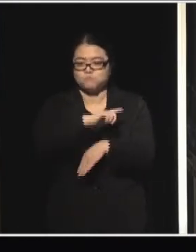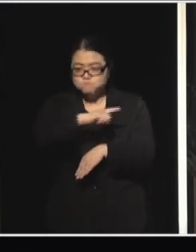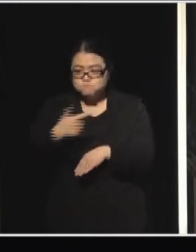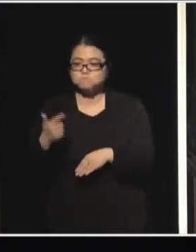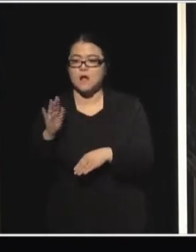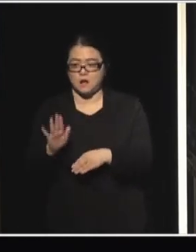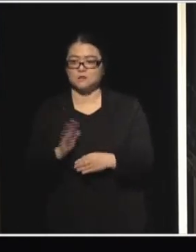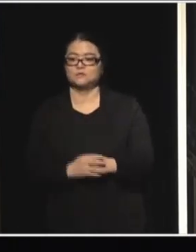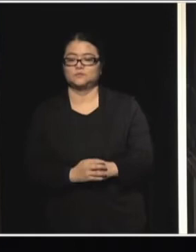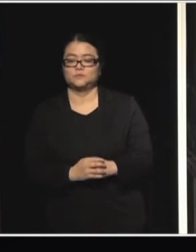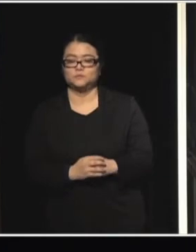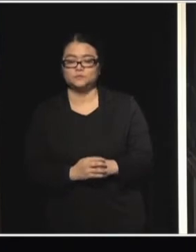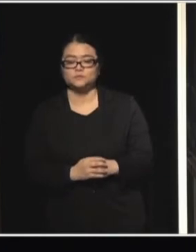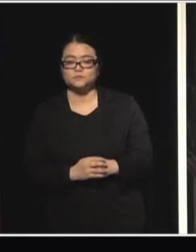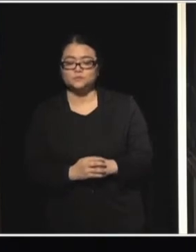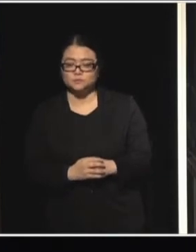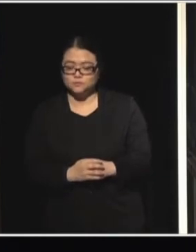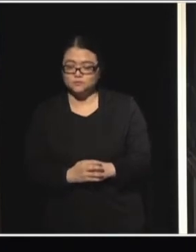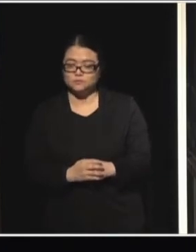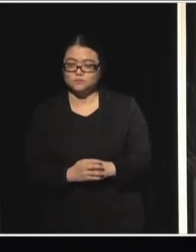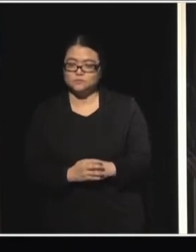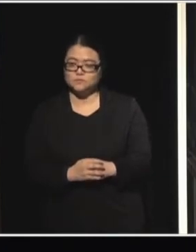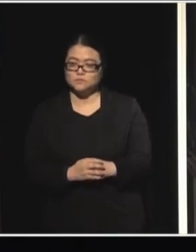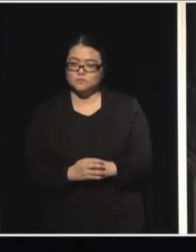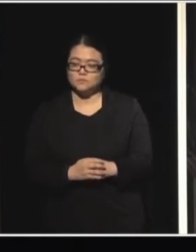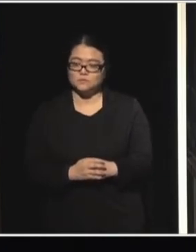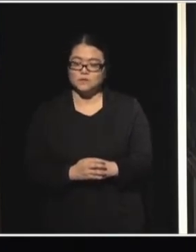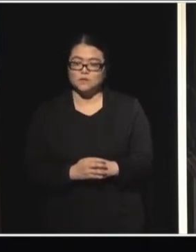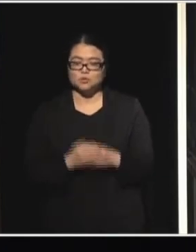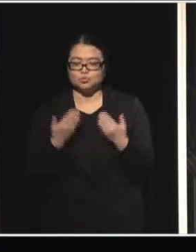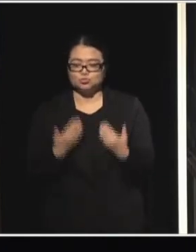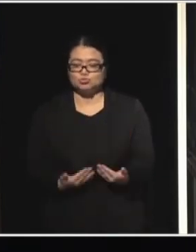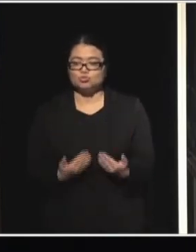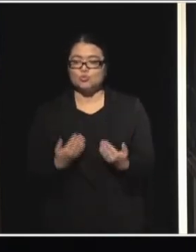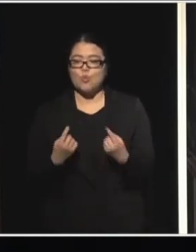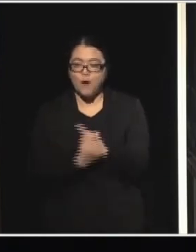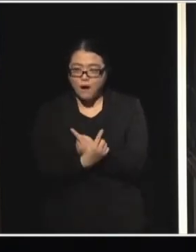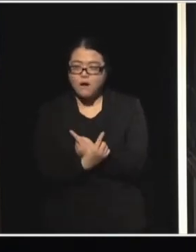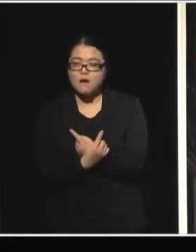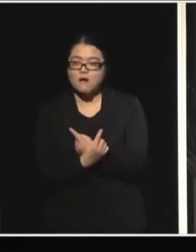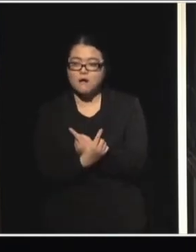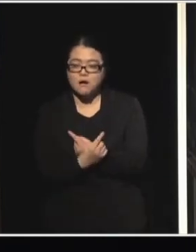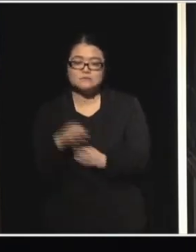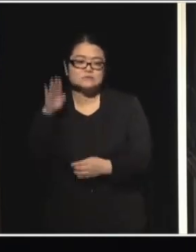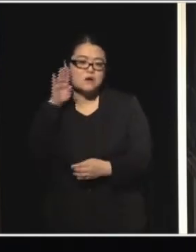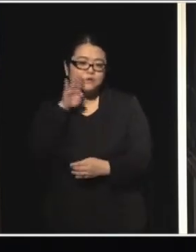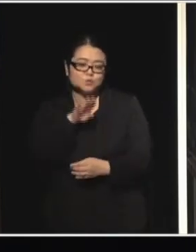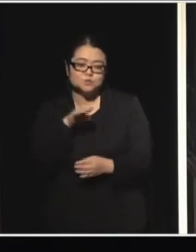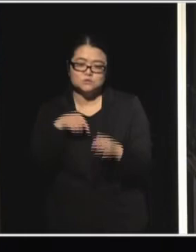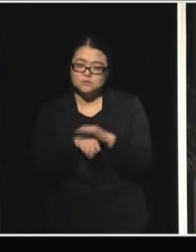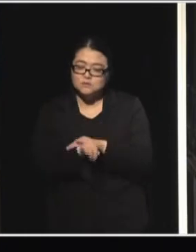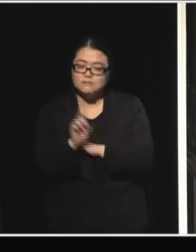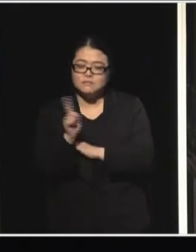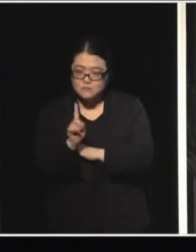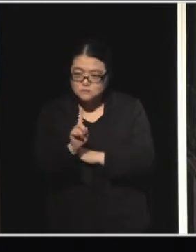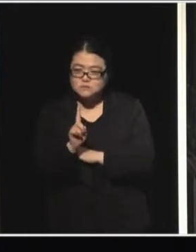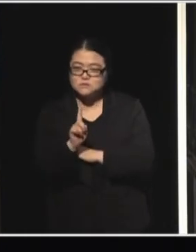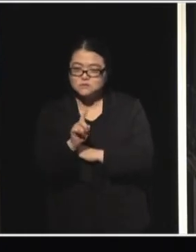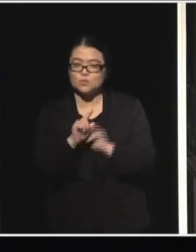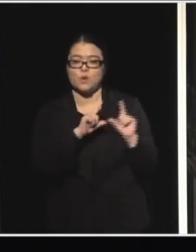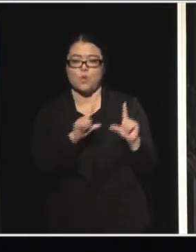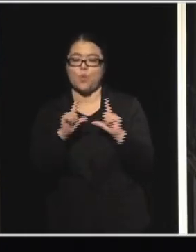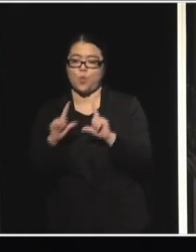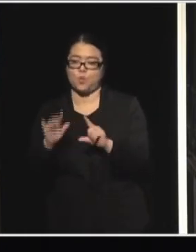要因がですね重症化しやすいのかという研究も報告がたくさん出てきます